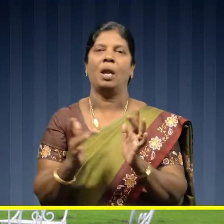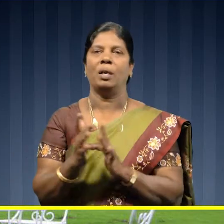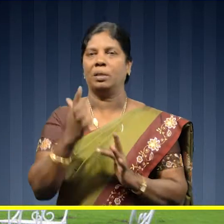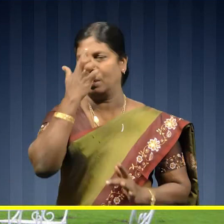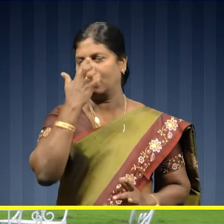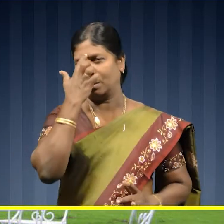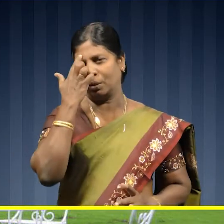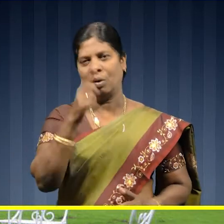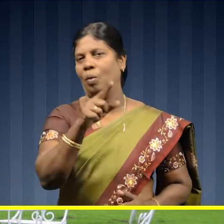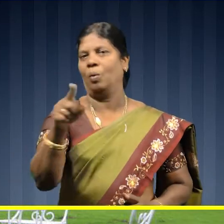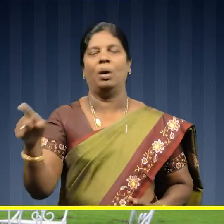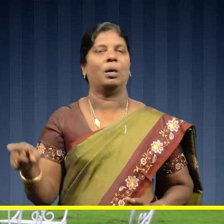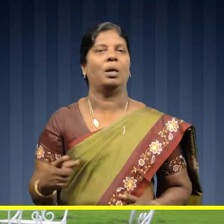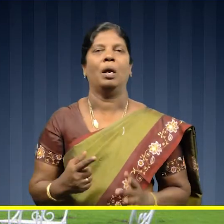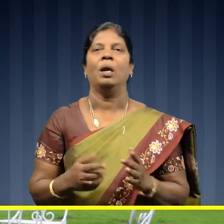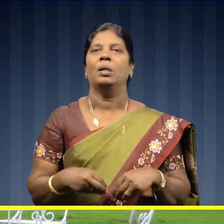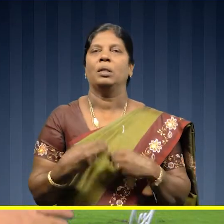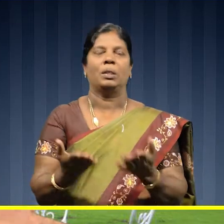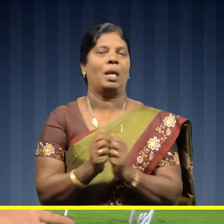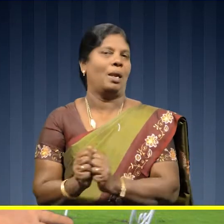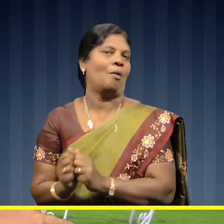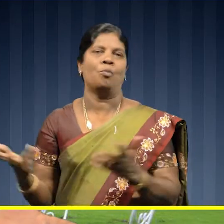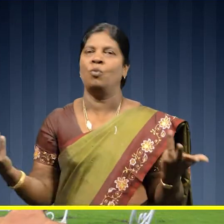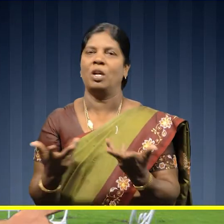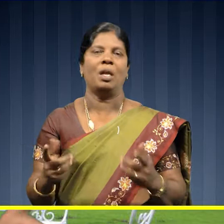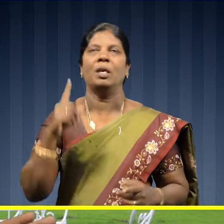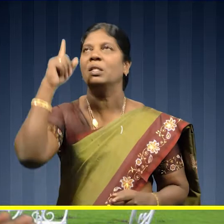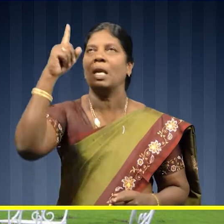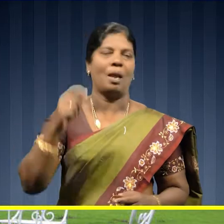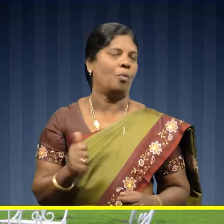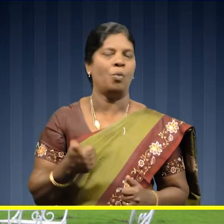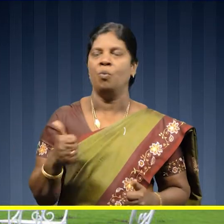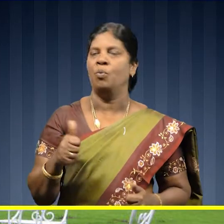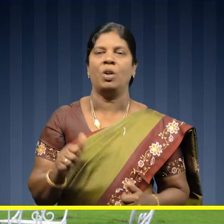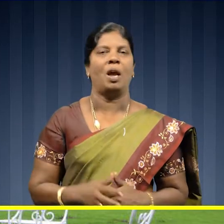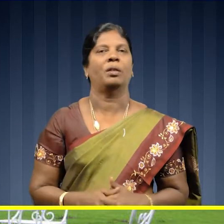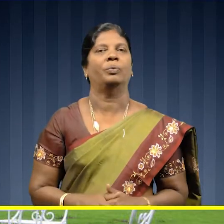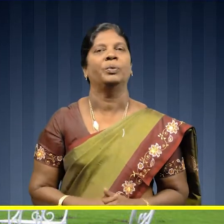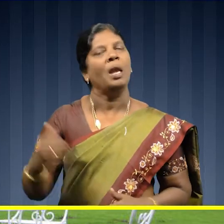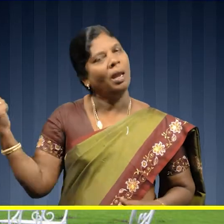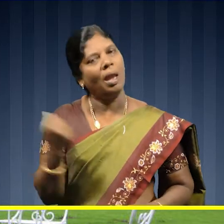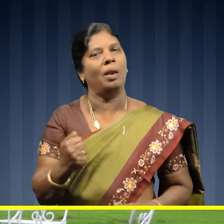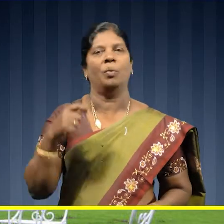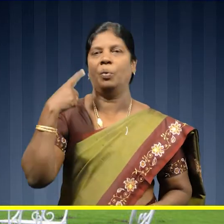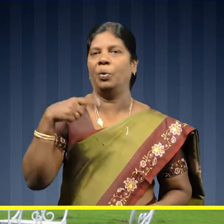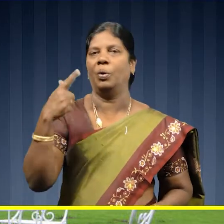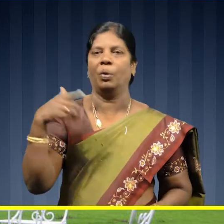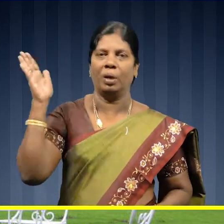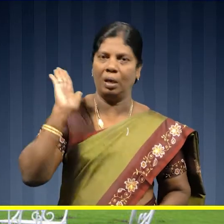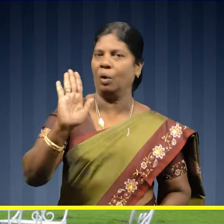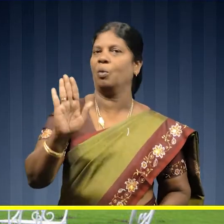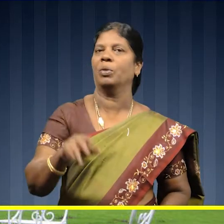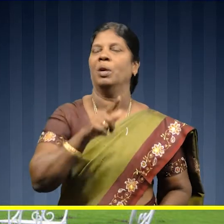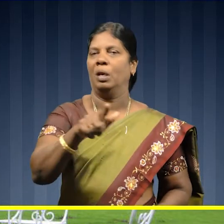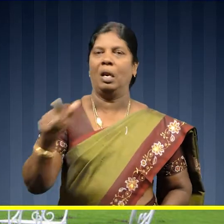அடைந்த பிறகு இயேசு கிறிஸ்துவும் கூட அதை உங்களுக்கு செய்ய முடியாது, அவர் செய்ய மாட்டார். ஏனென்றால்